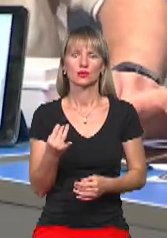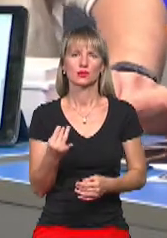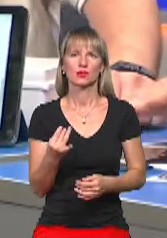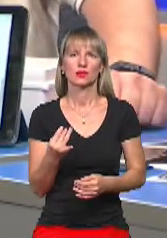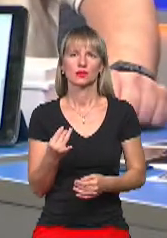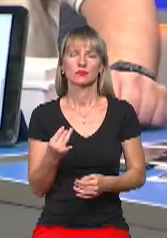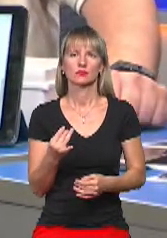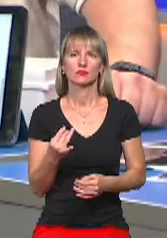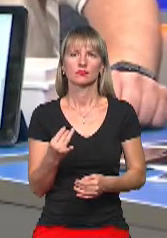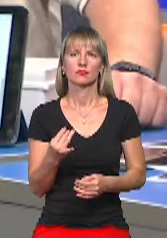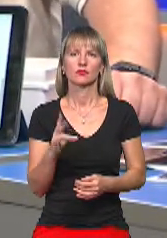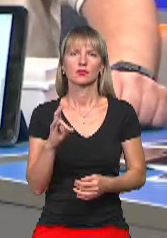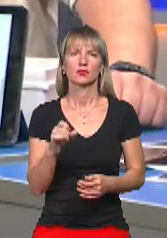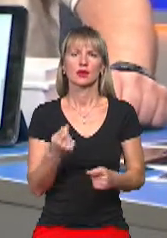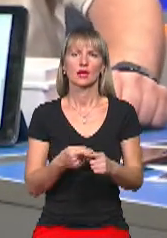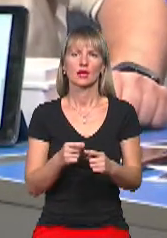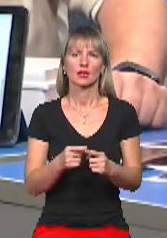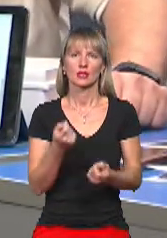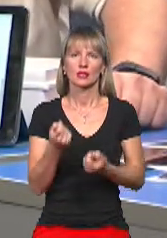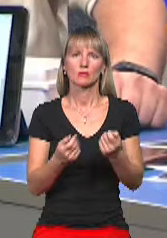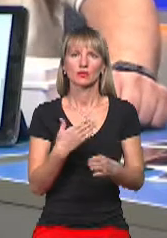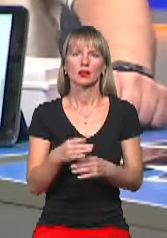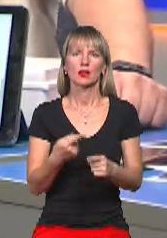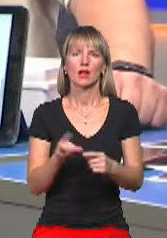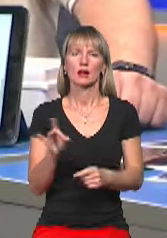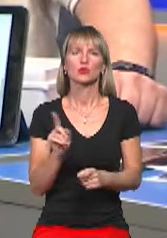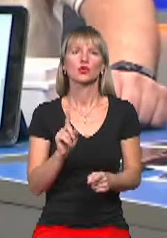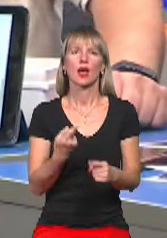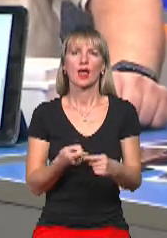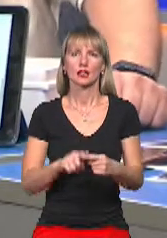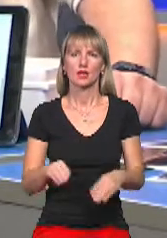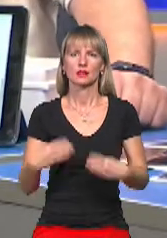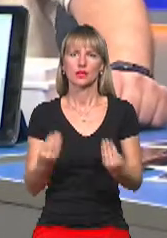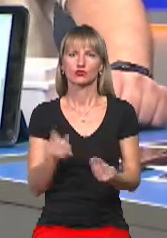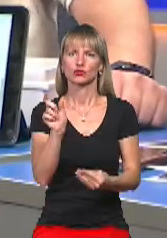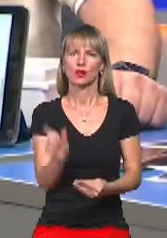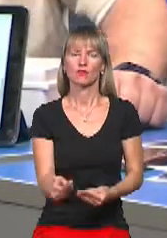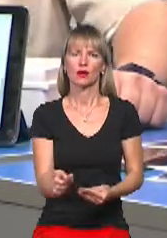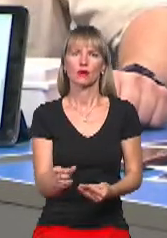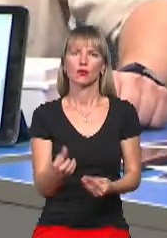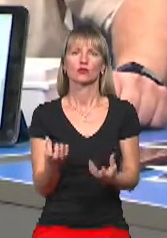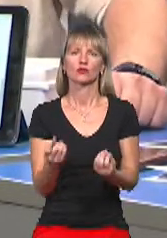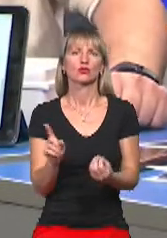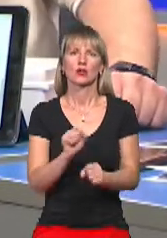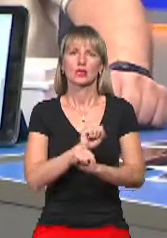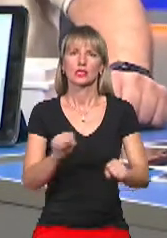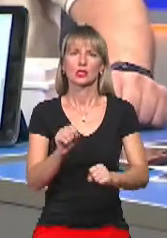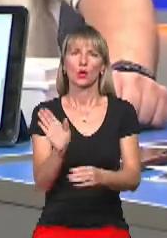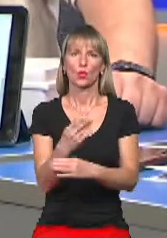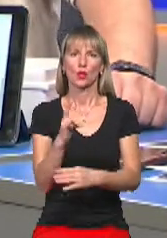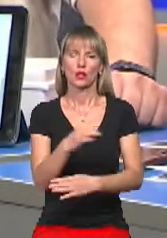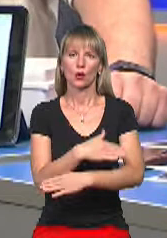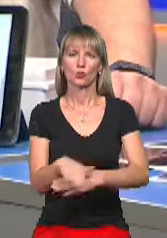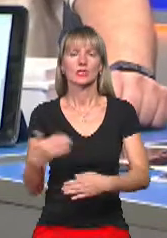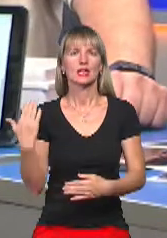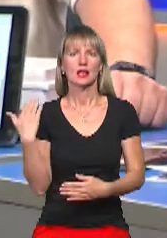эти мелкодисперсные частицы этих размеров. Но что же это дает вот человеку, кроме того, что нельзя гулять на улице?